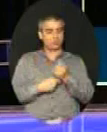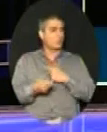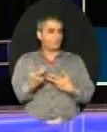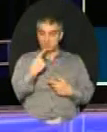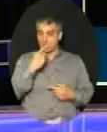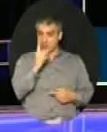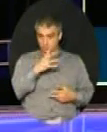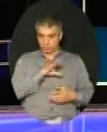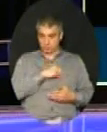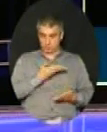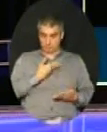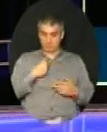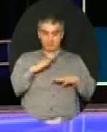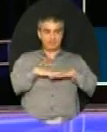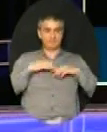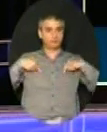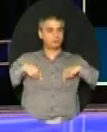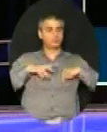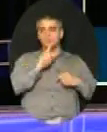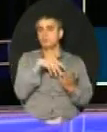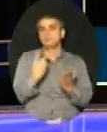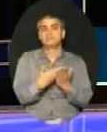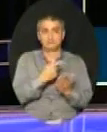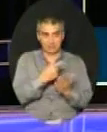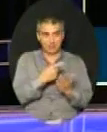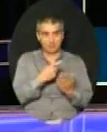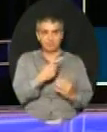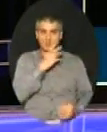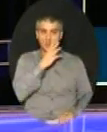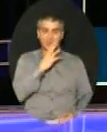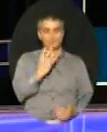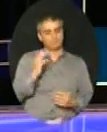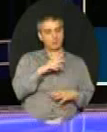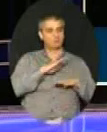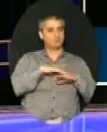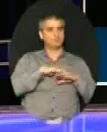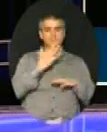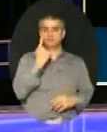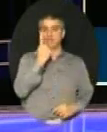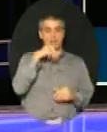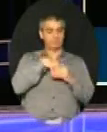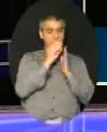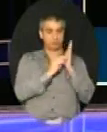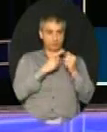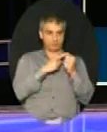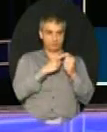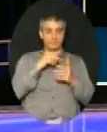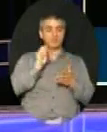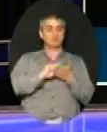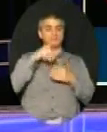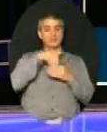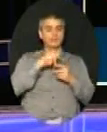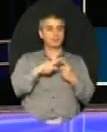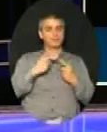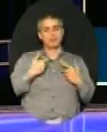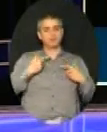אתה אלי ישי מוכן לתת לי את תפקיד היושב ראש. ומה שארי דרי הציע בפניו וניח בפניו זה, בוא קח את מספר אחד ברשימה, בוא קח את תיק הפנים, רק